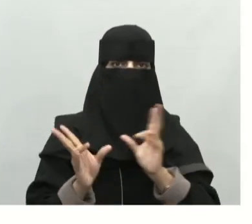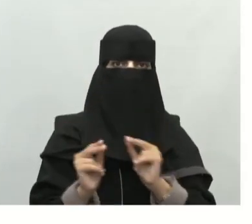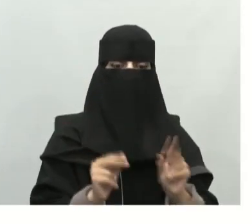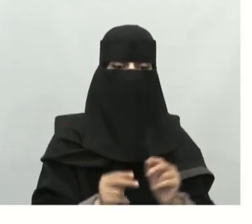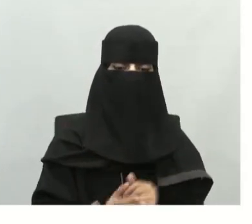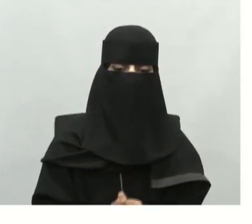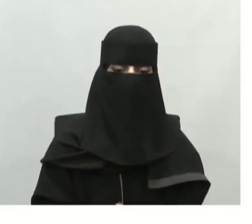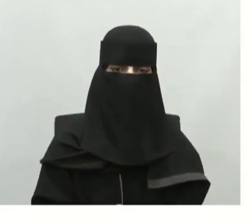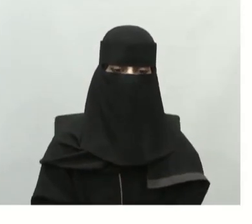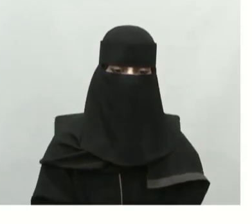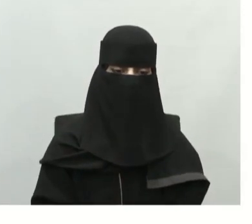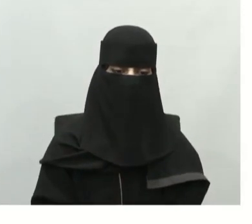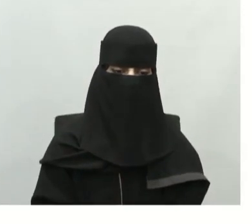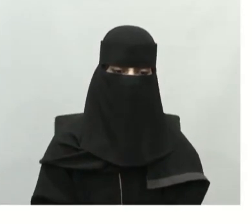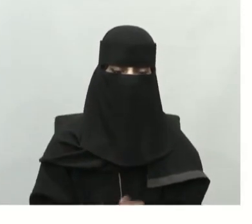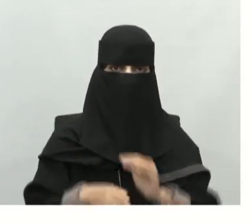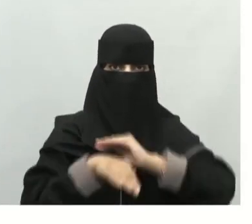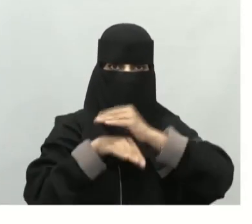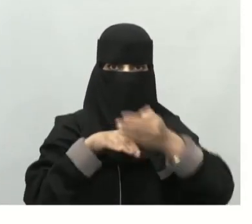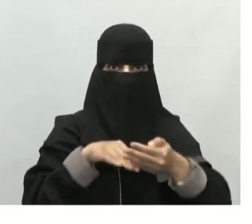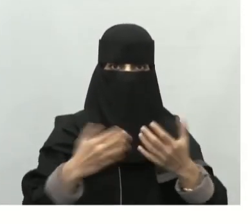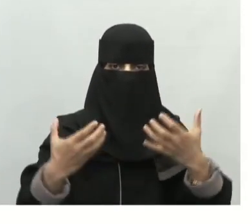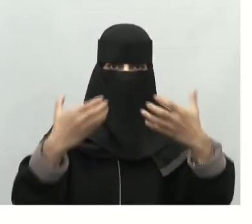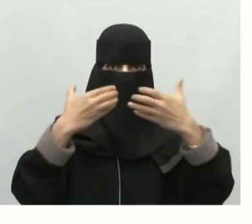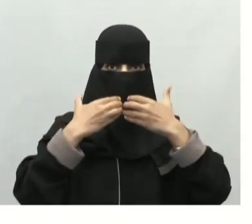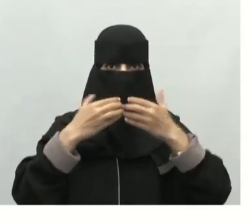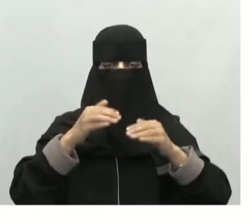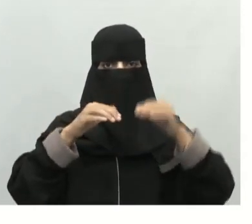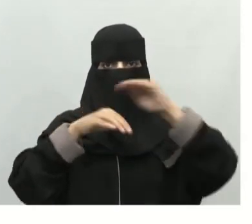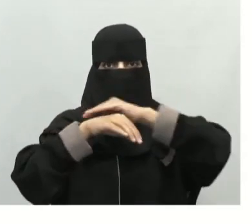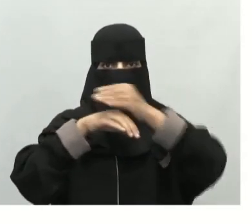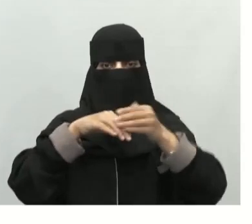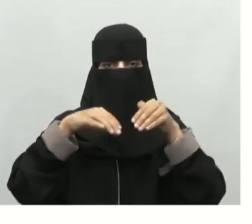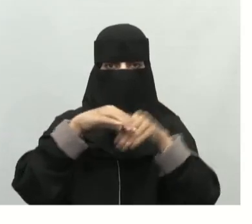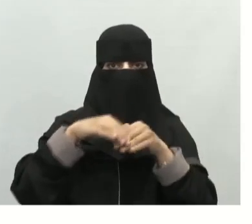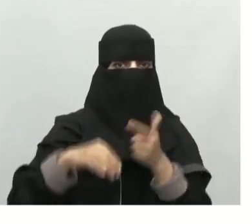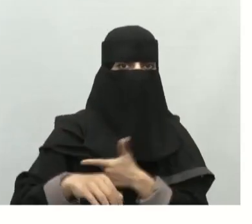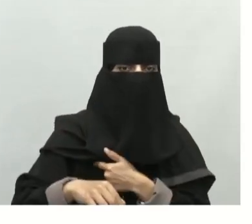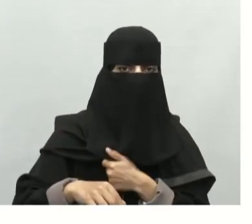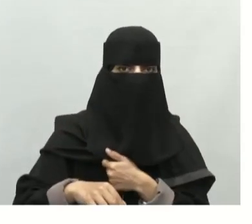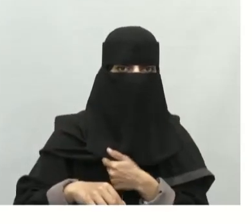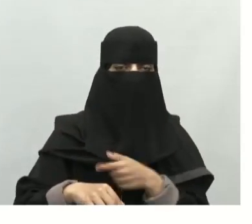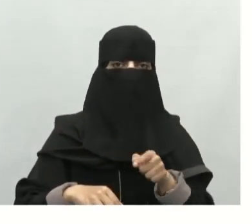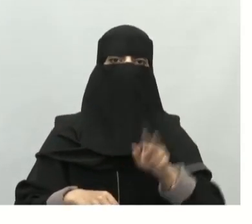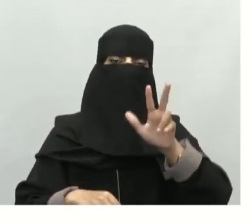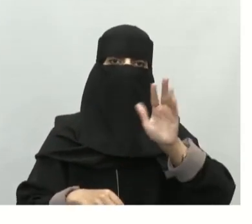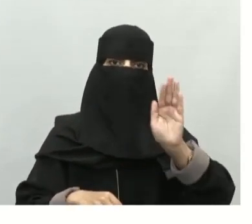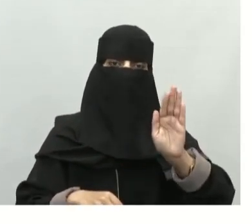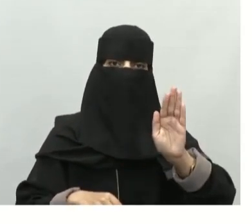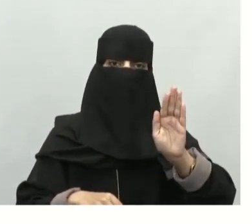درع قطعه في الاعلى تغطي السلحفاه هذا